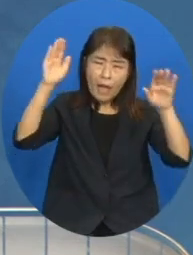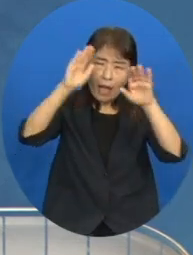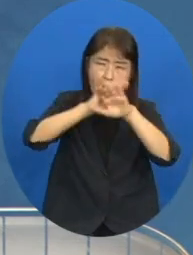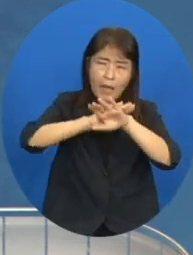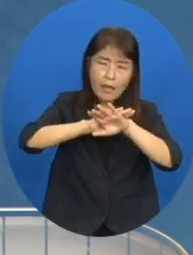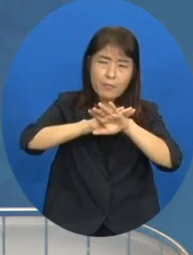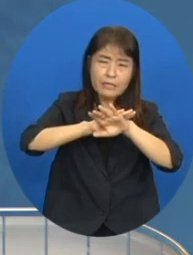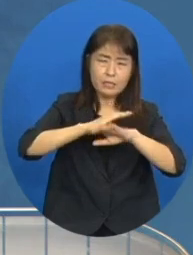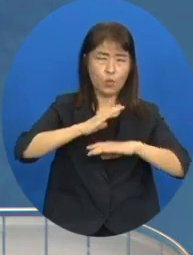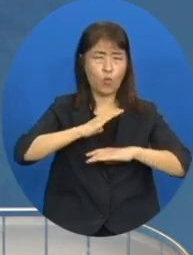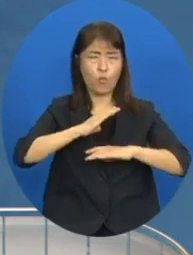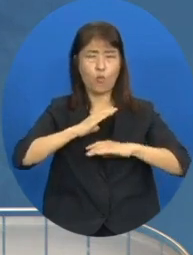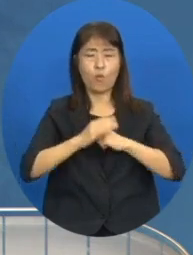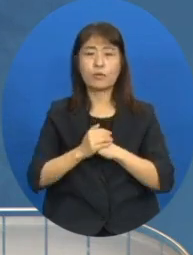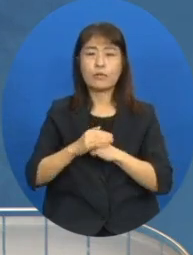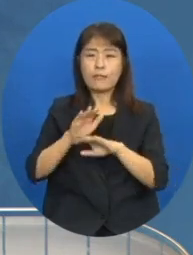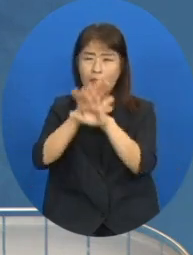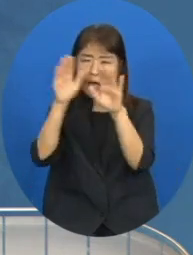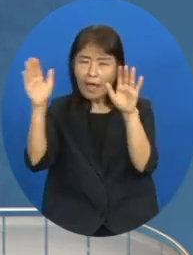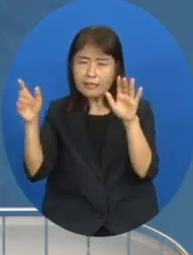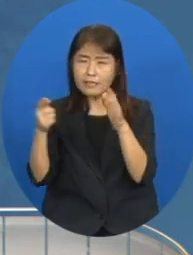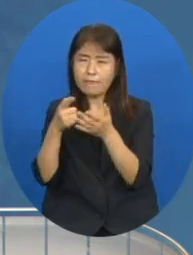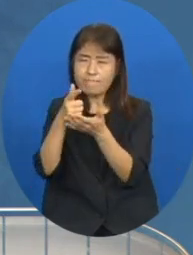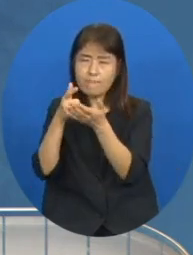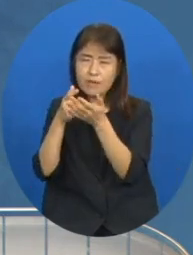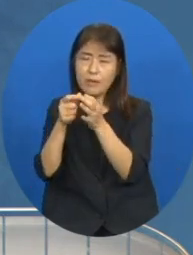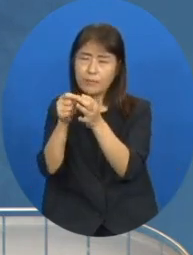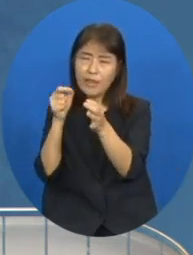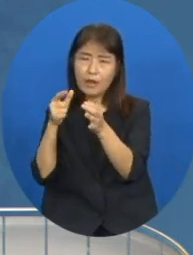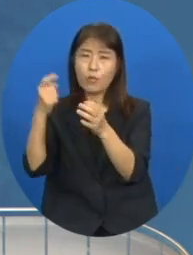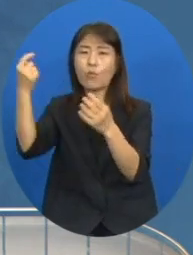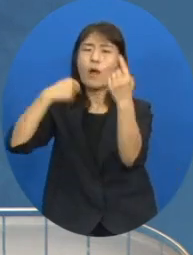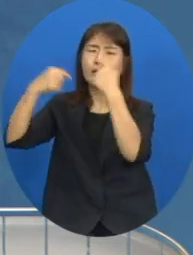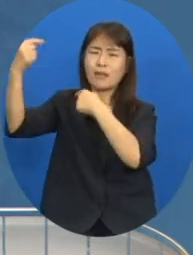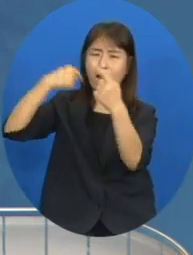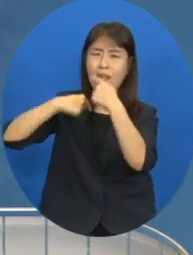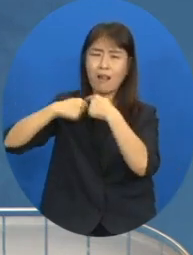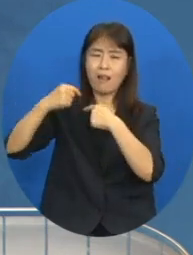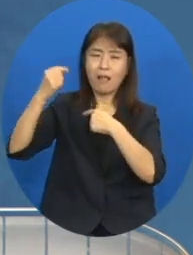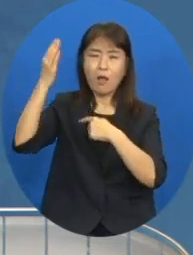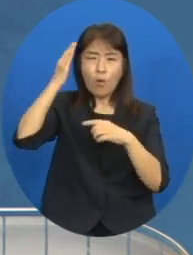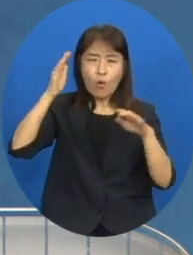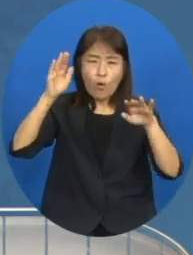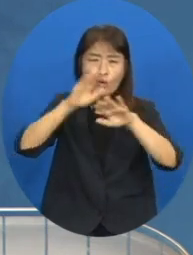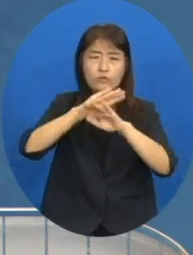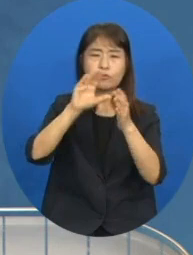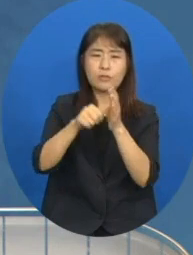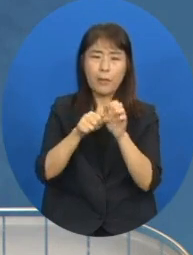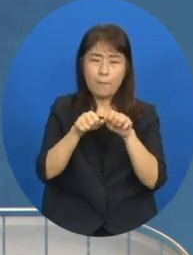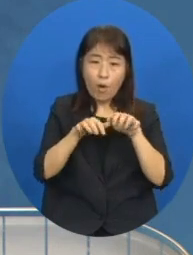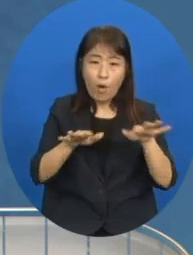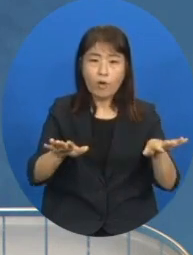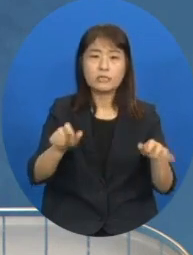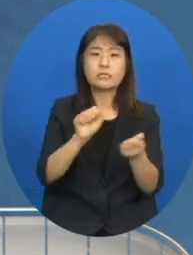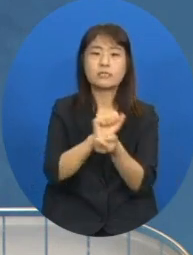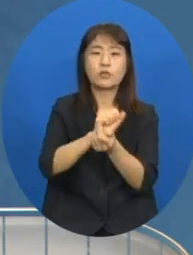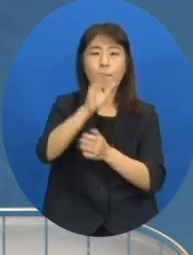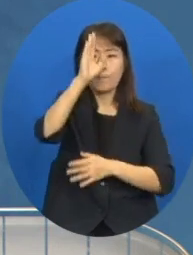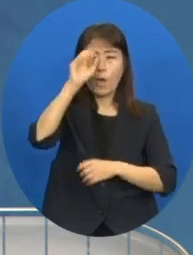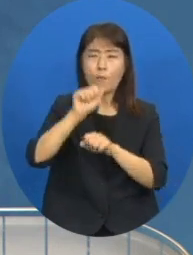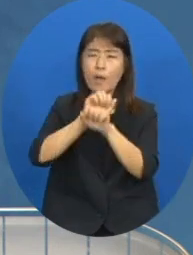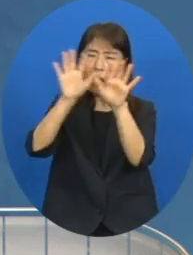찾아오는 공포라고도 나오고 낮에 날아드는 화살이라고도 나오고 어두울 때 퍼지는 전염병, 밝을